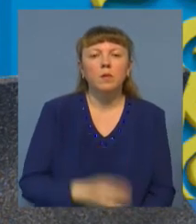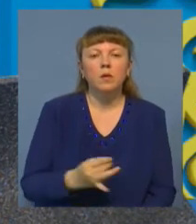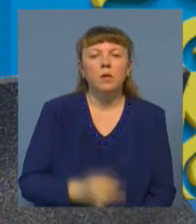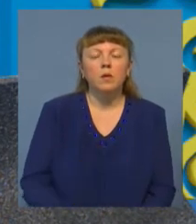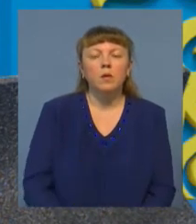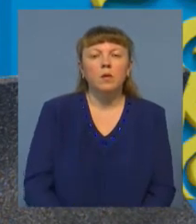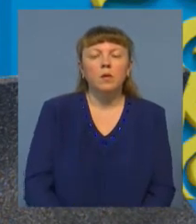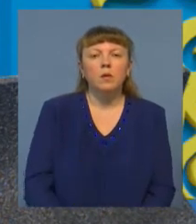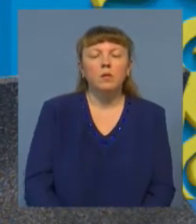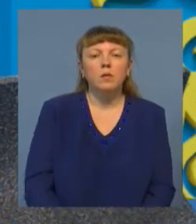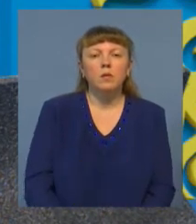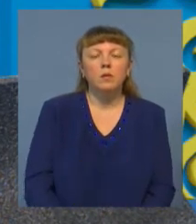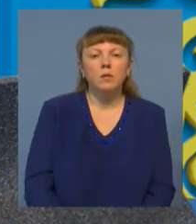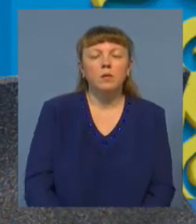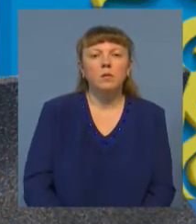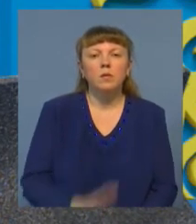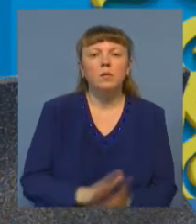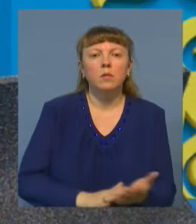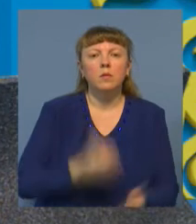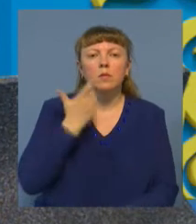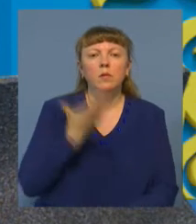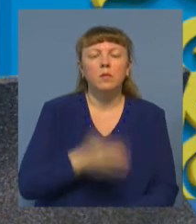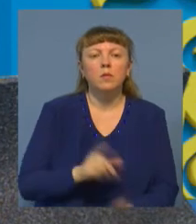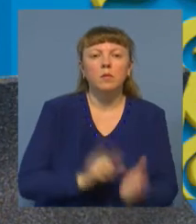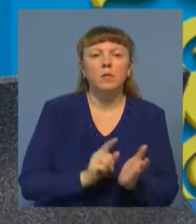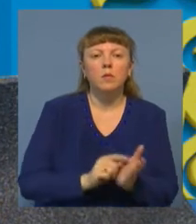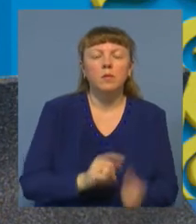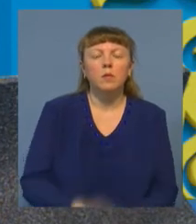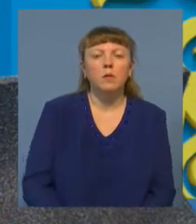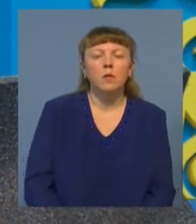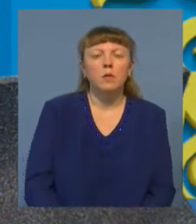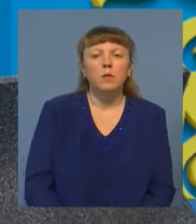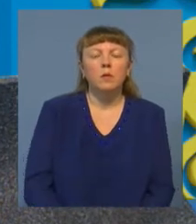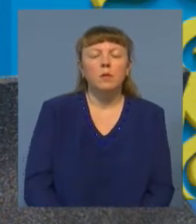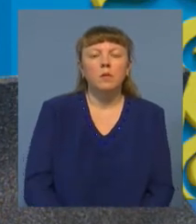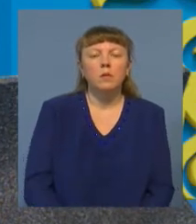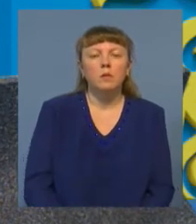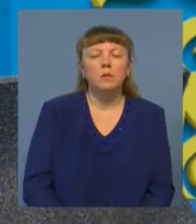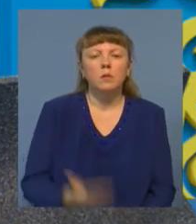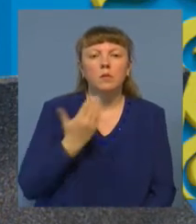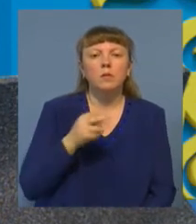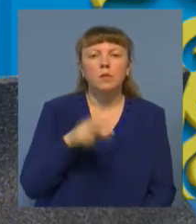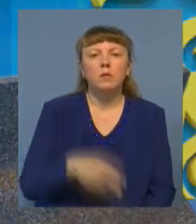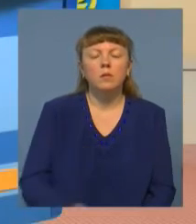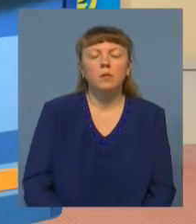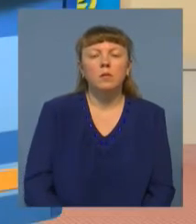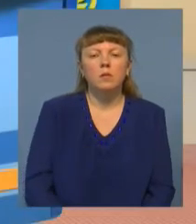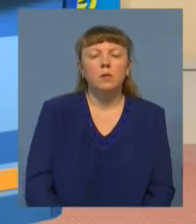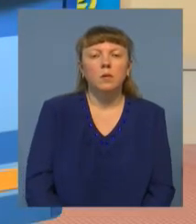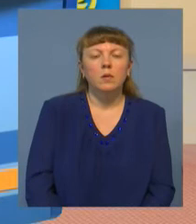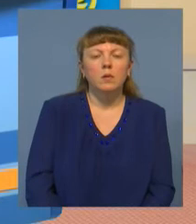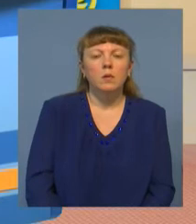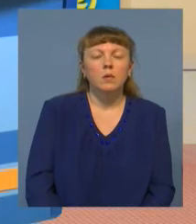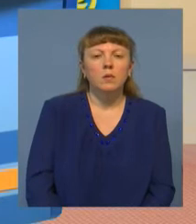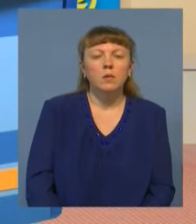основном? С заявлением когда пенсия подходит или все-таки здесь нужно пораньше приходить? Вот здесь каковы